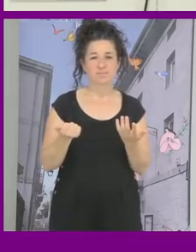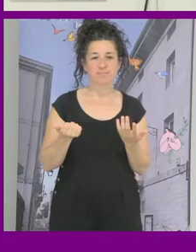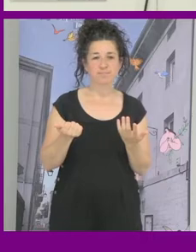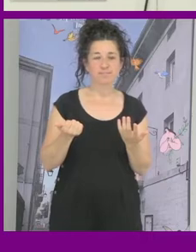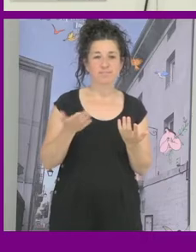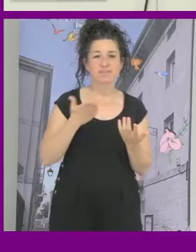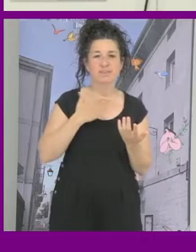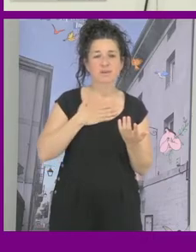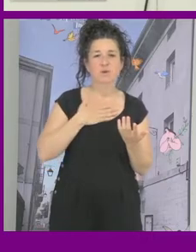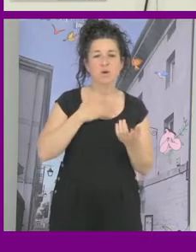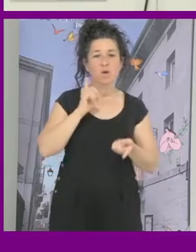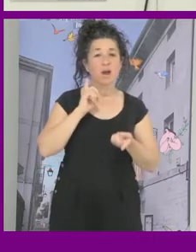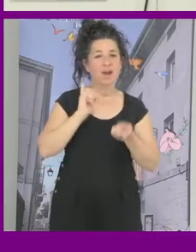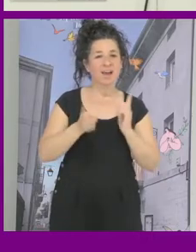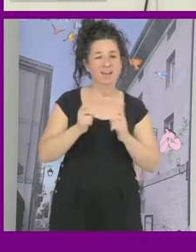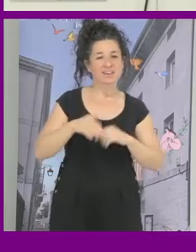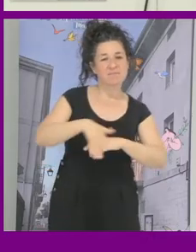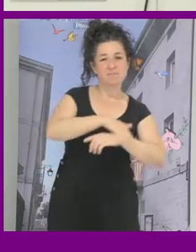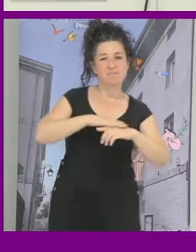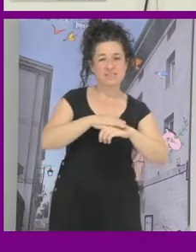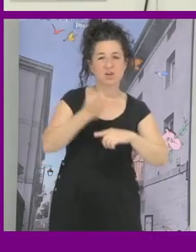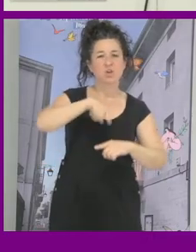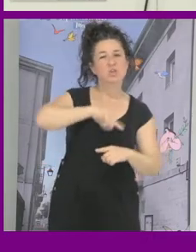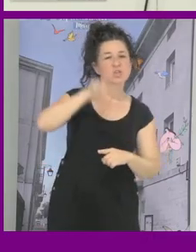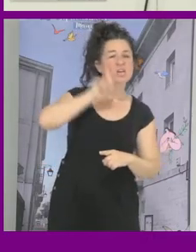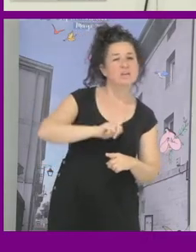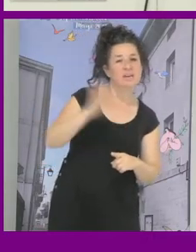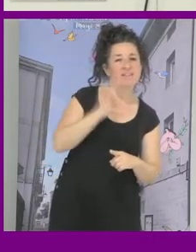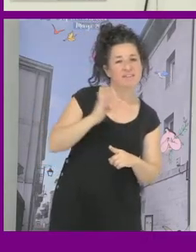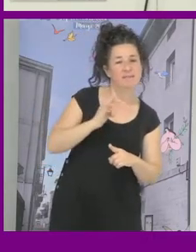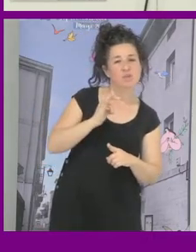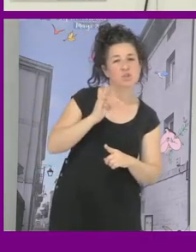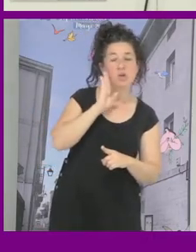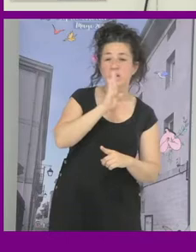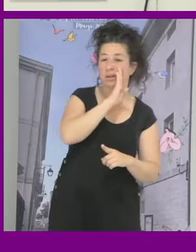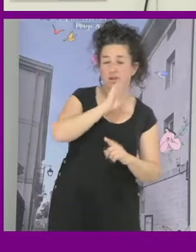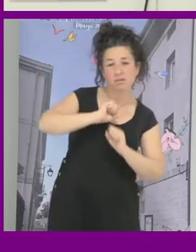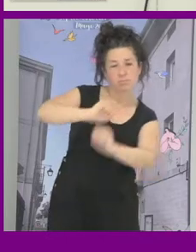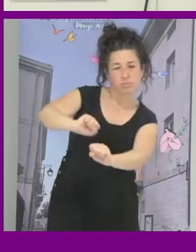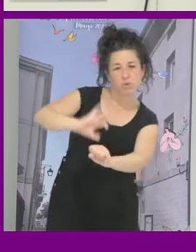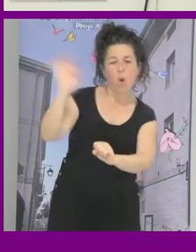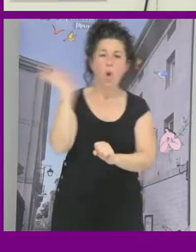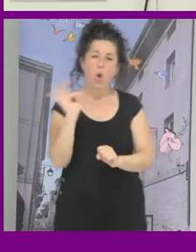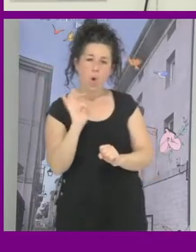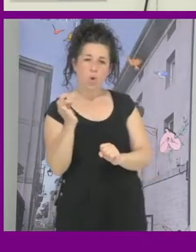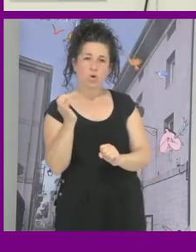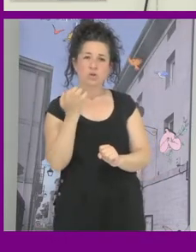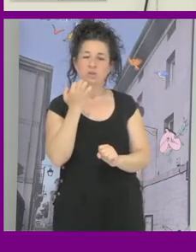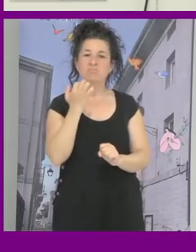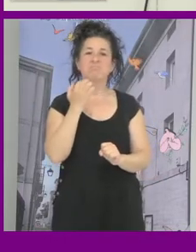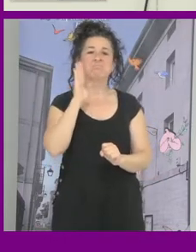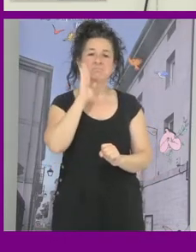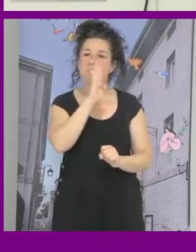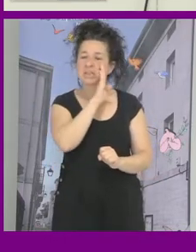nire galdera da. Lesbianok amatasunaren desertore izan beharko genuke Ala, agian amatasun boioa bada